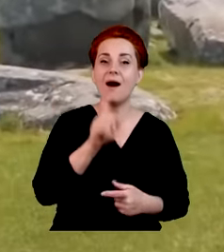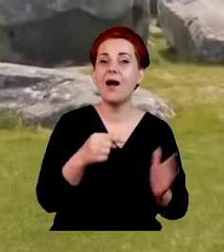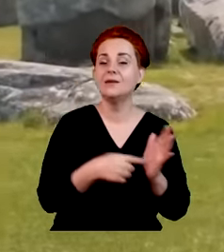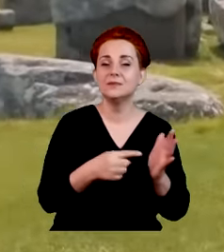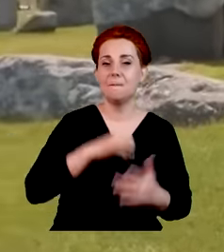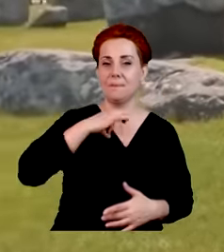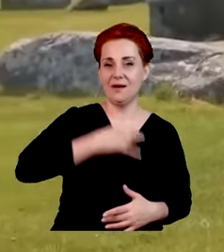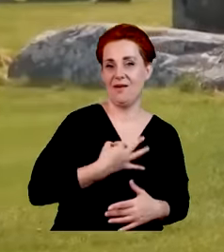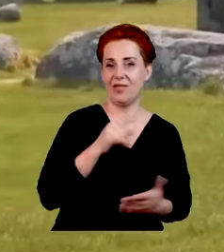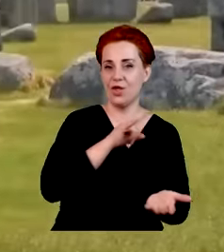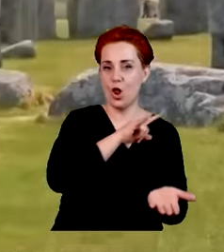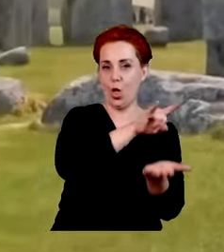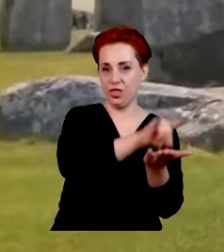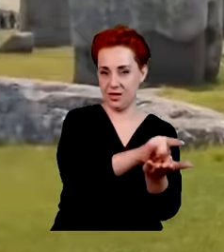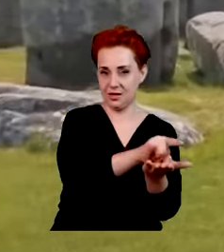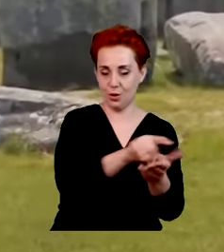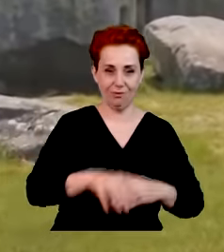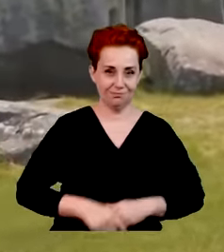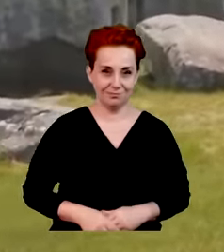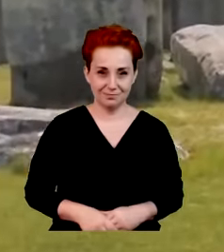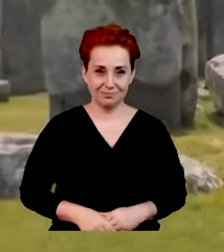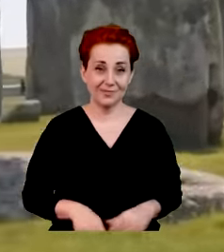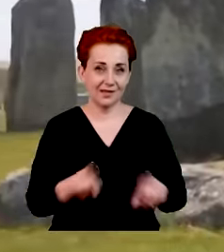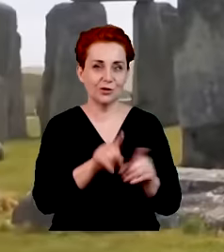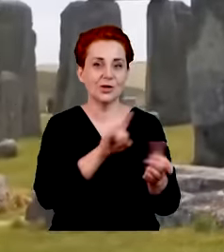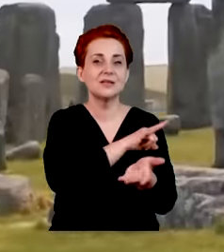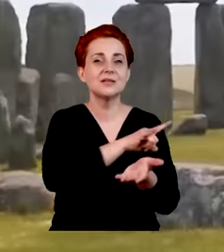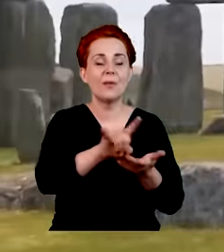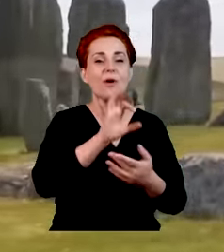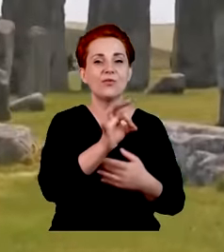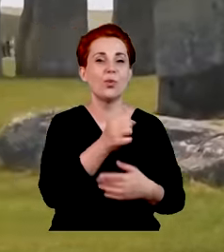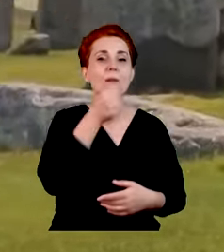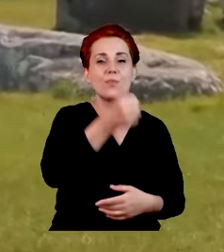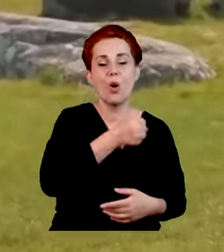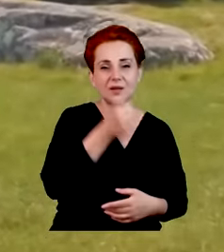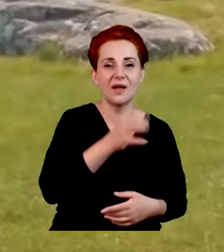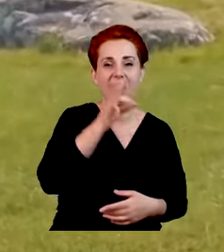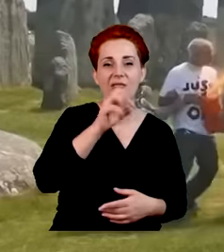prywatne lotnisko i samolot piosenkarki Taylor